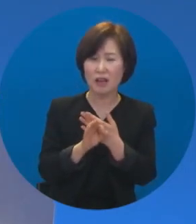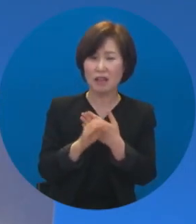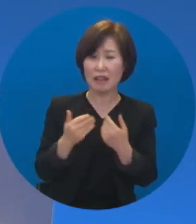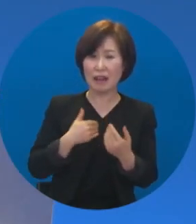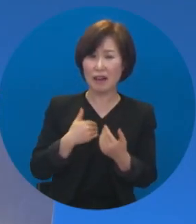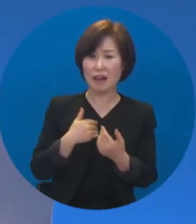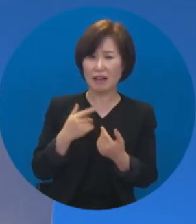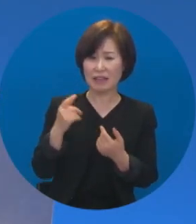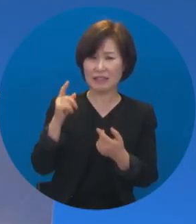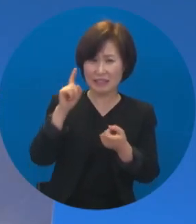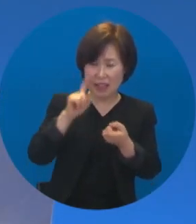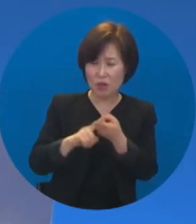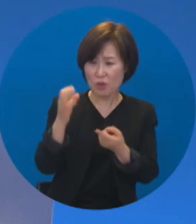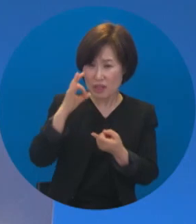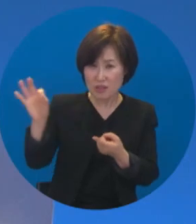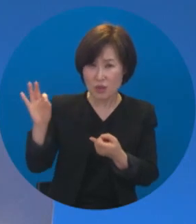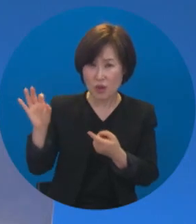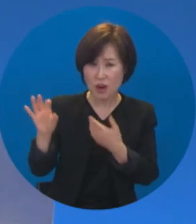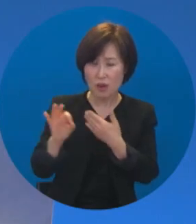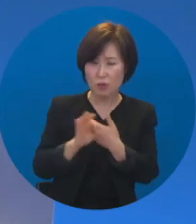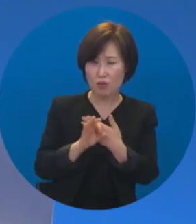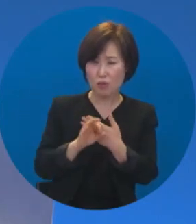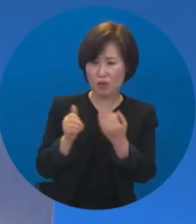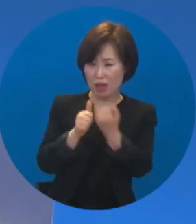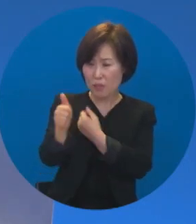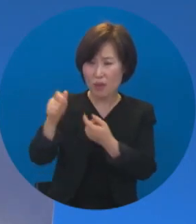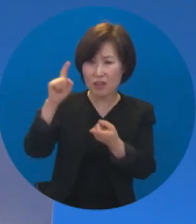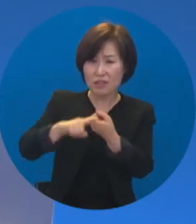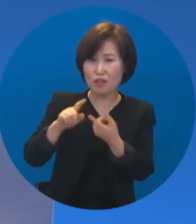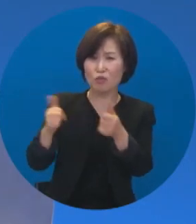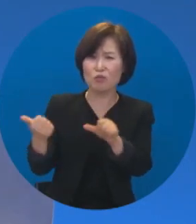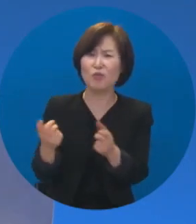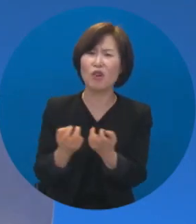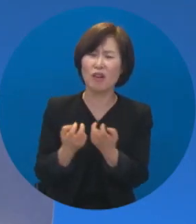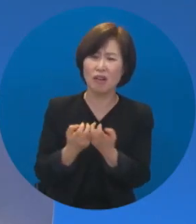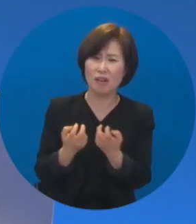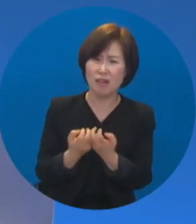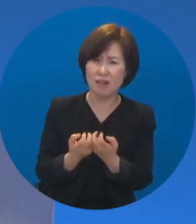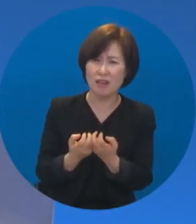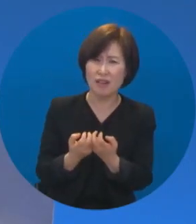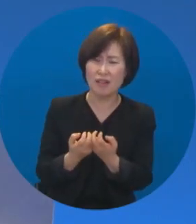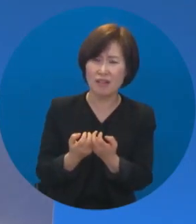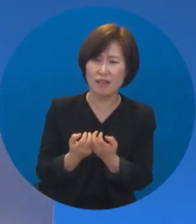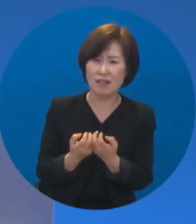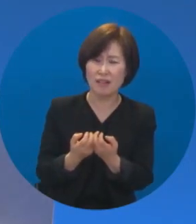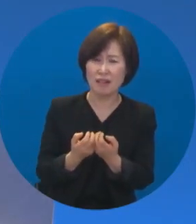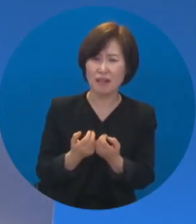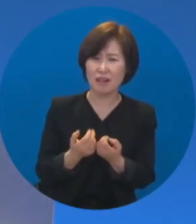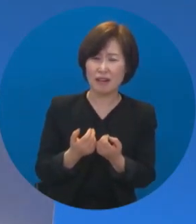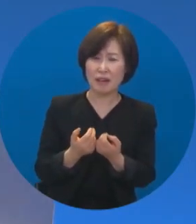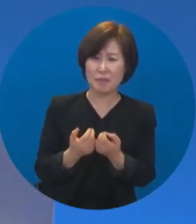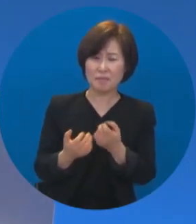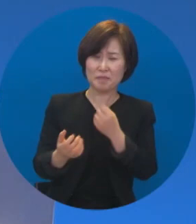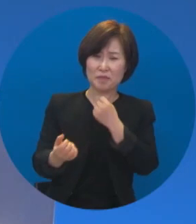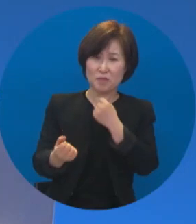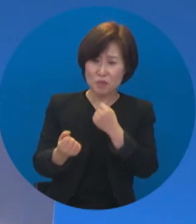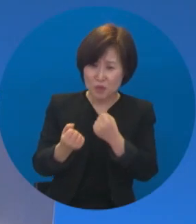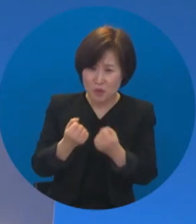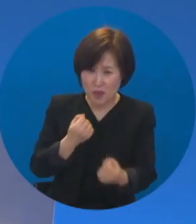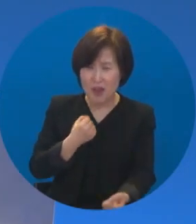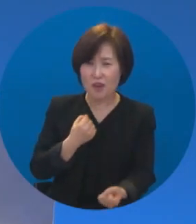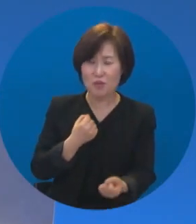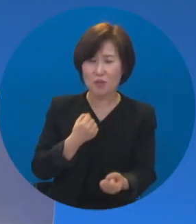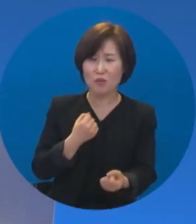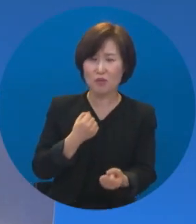했다가 주님이 내 마음에 준비를 시키고 그렇게 하시면 어떡하지? 혹은 그렇게 그리 아니하실지라도의 믿음이 제게